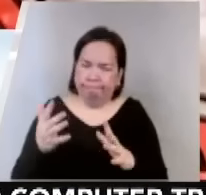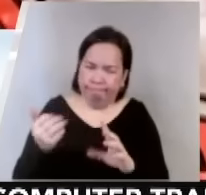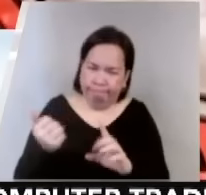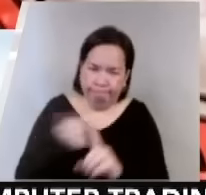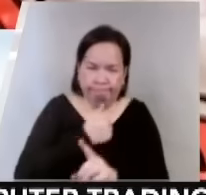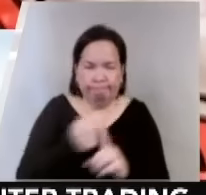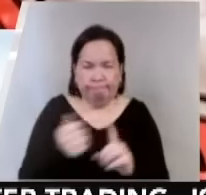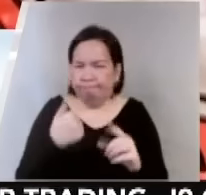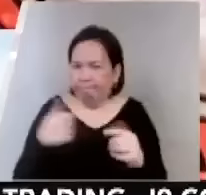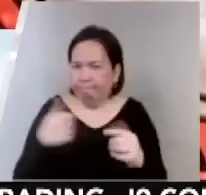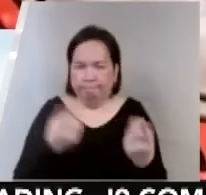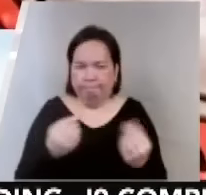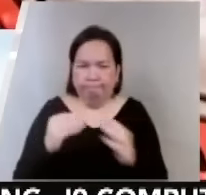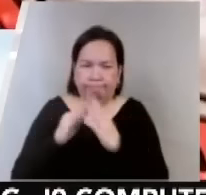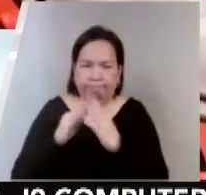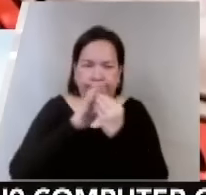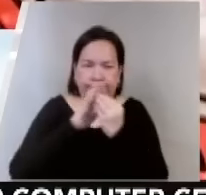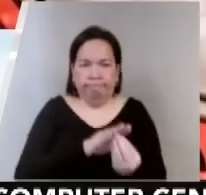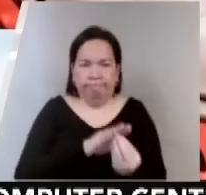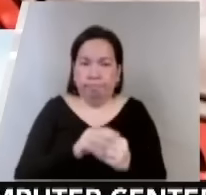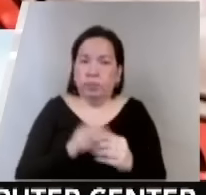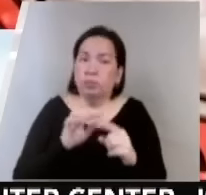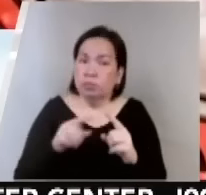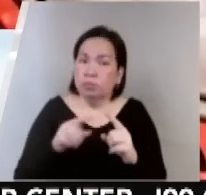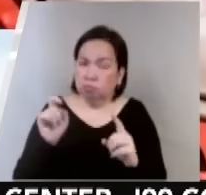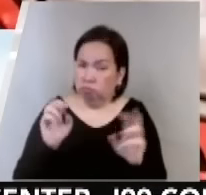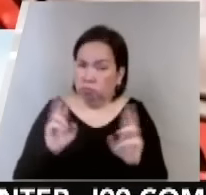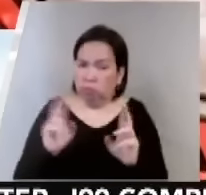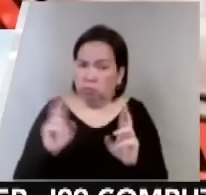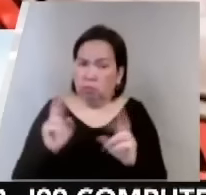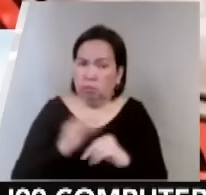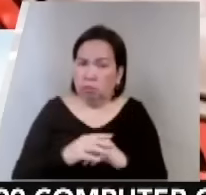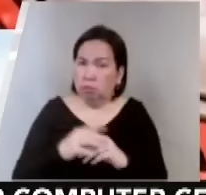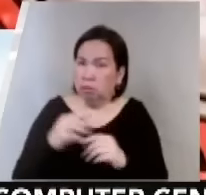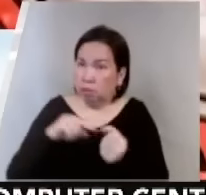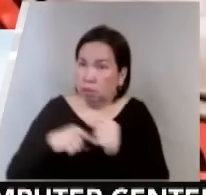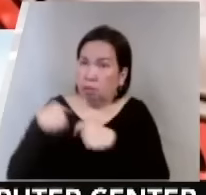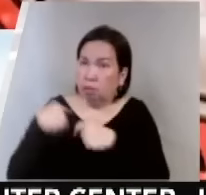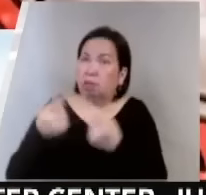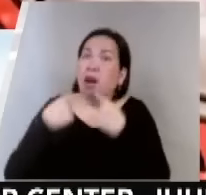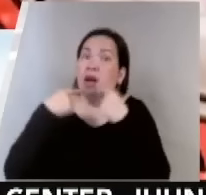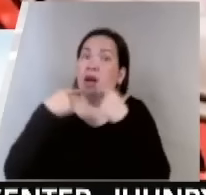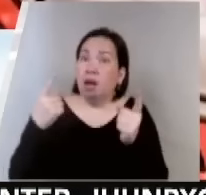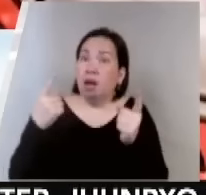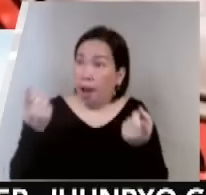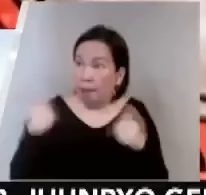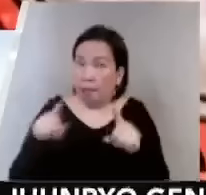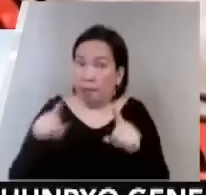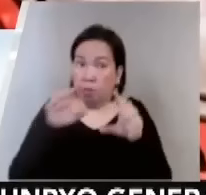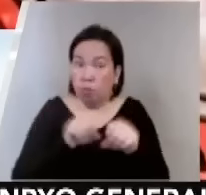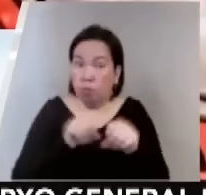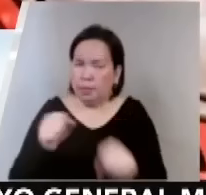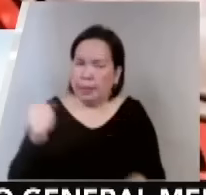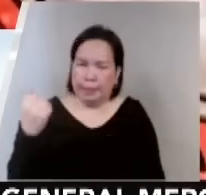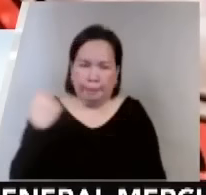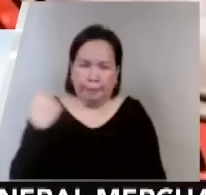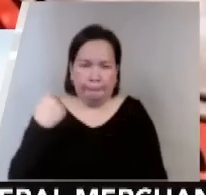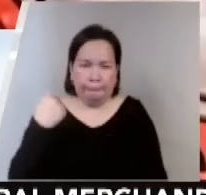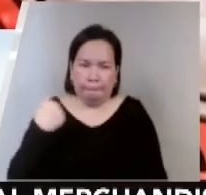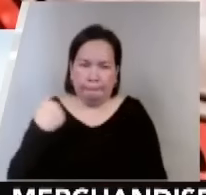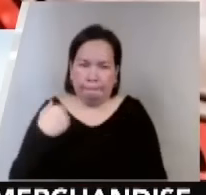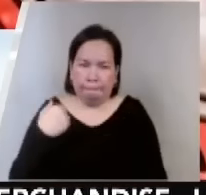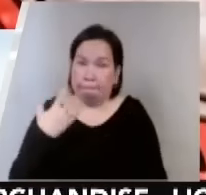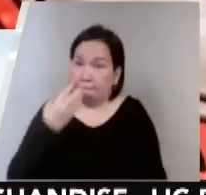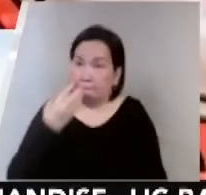sila ng kanilang statement na ganyan, na wala namang, na mayroon silang panghuhuli na ganyan. Wala pa namang nai-report, no?